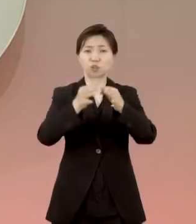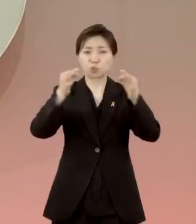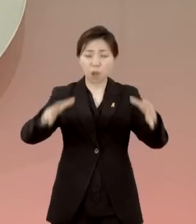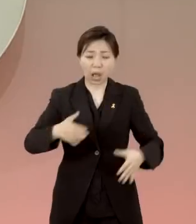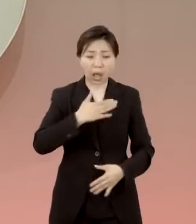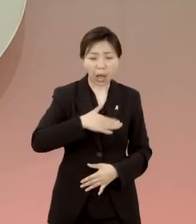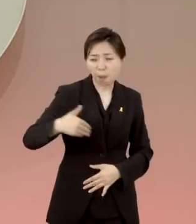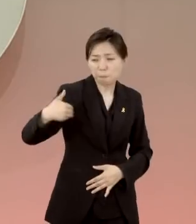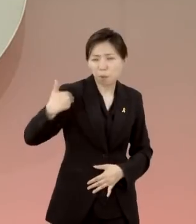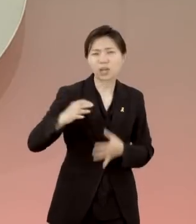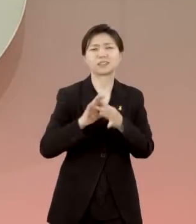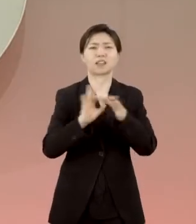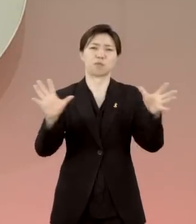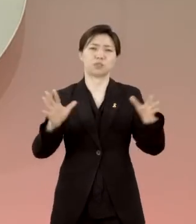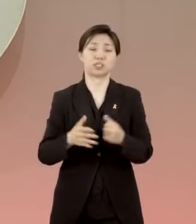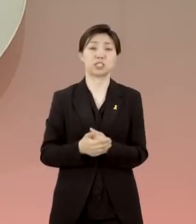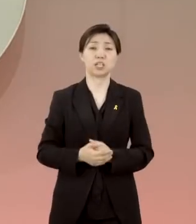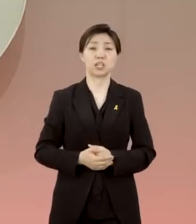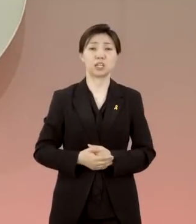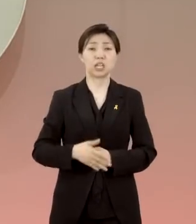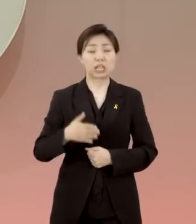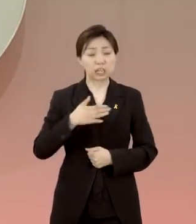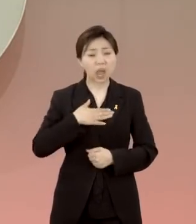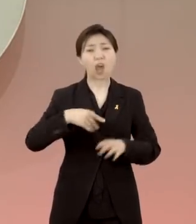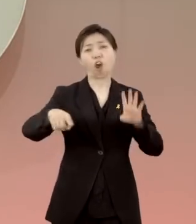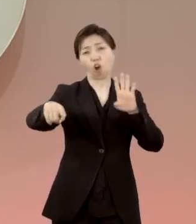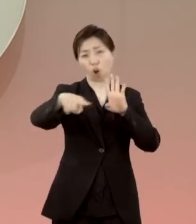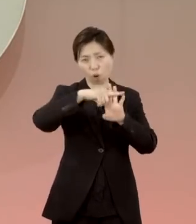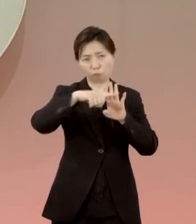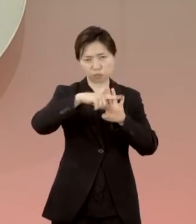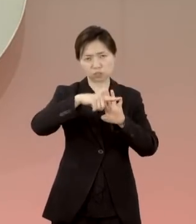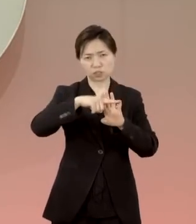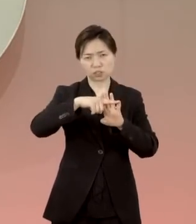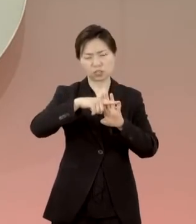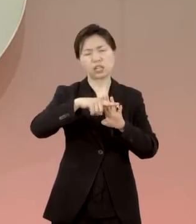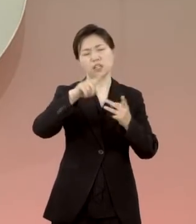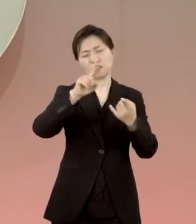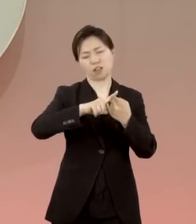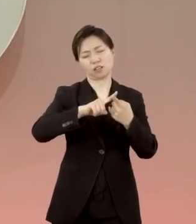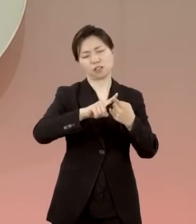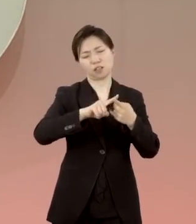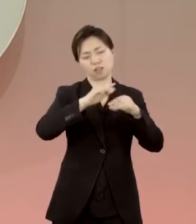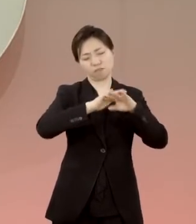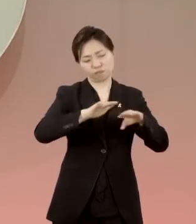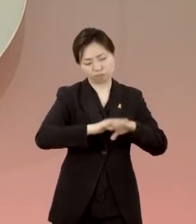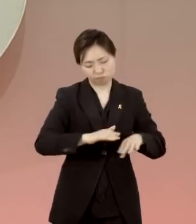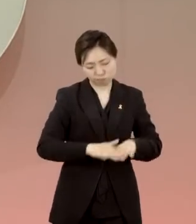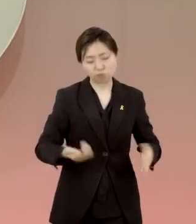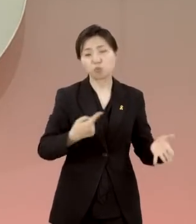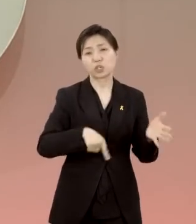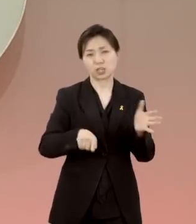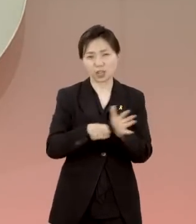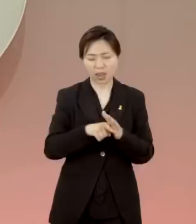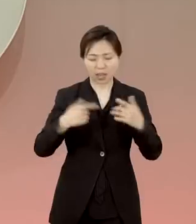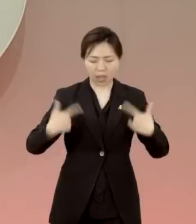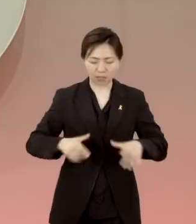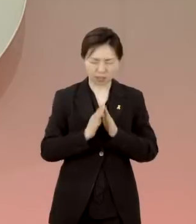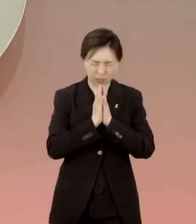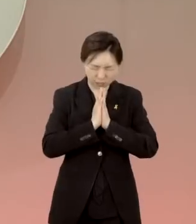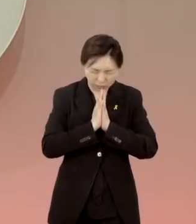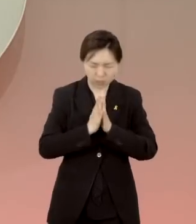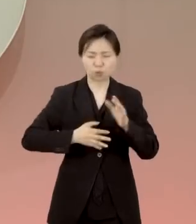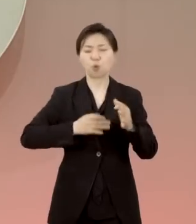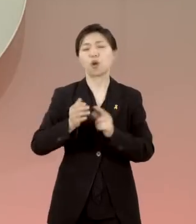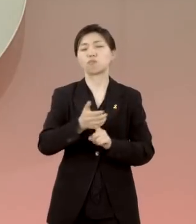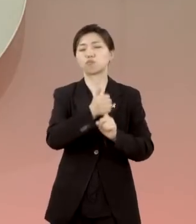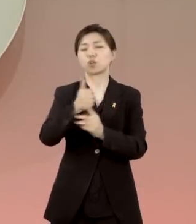모르고죠 내가 지은 업보들을 항상 염불하고 기도하면서 업장을